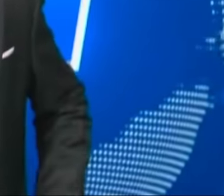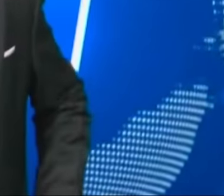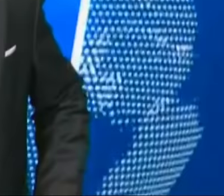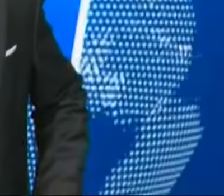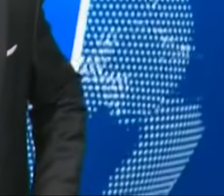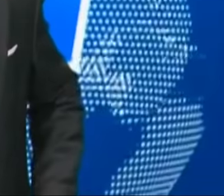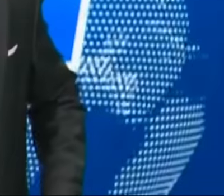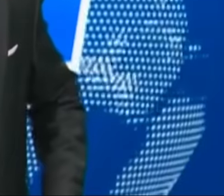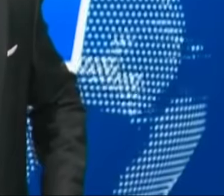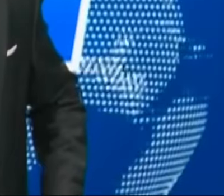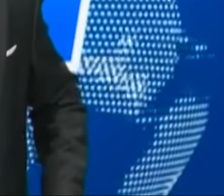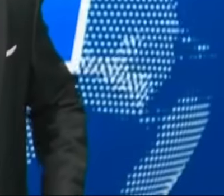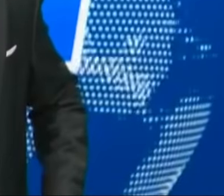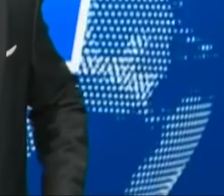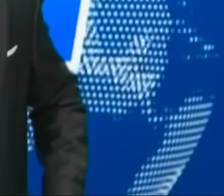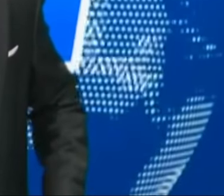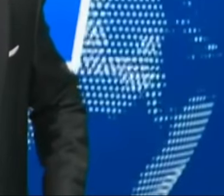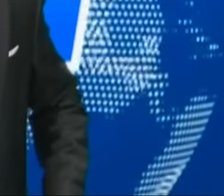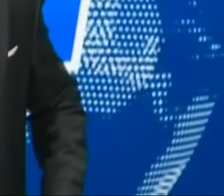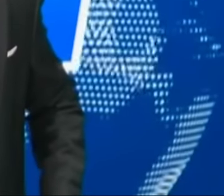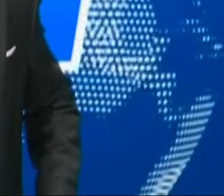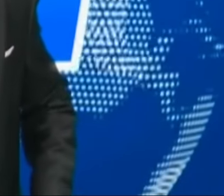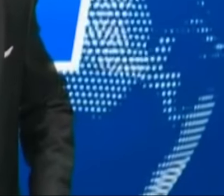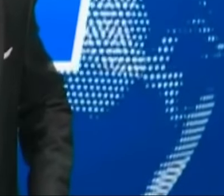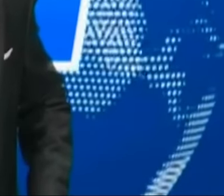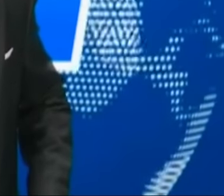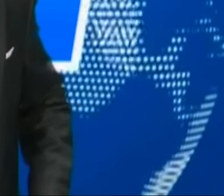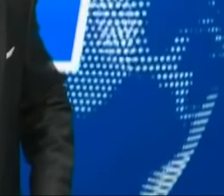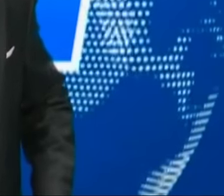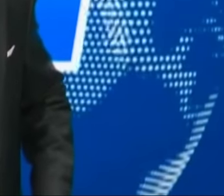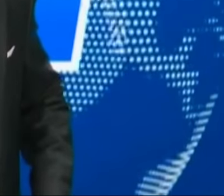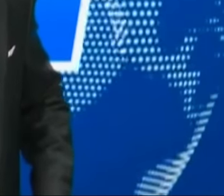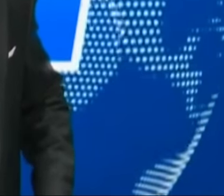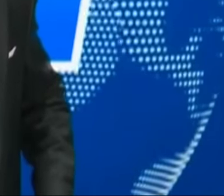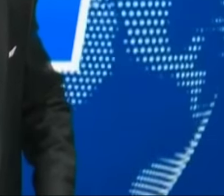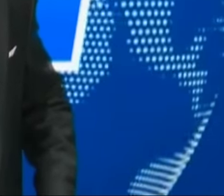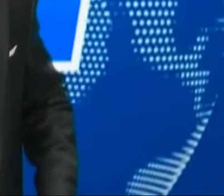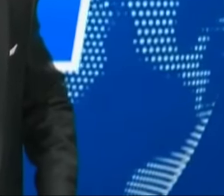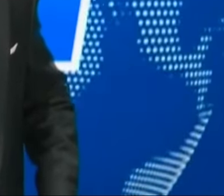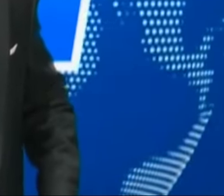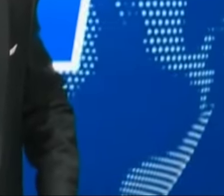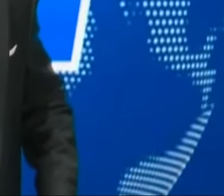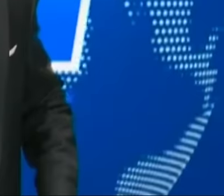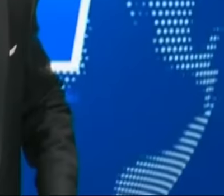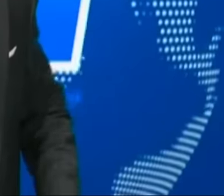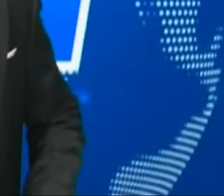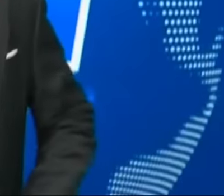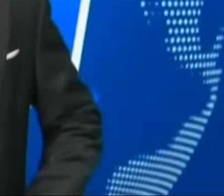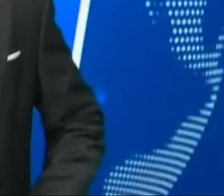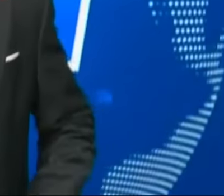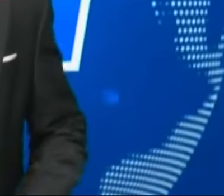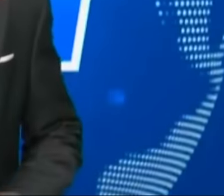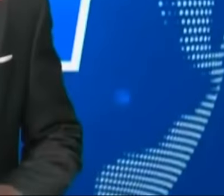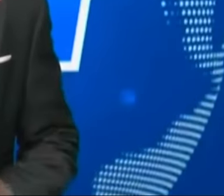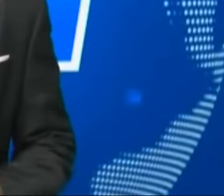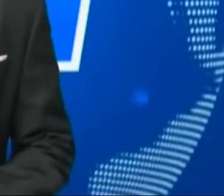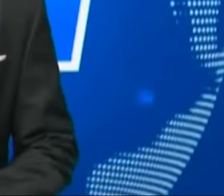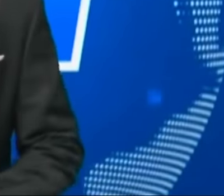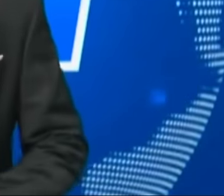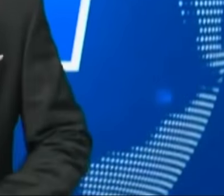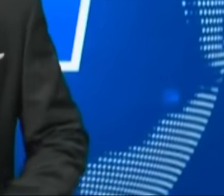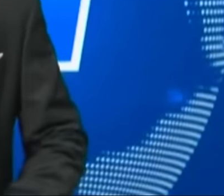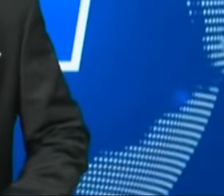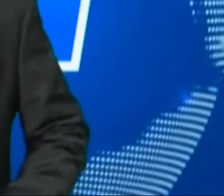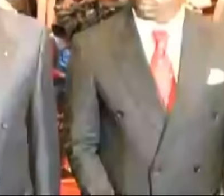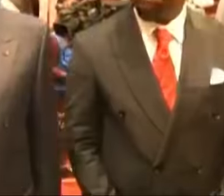des sénateurs et élection du bureau définitif parmi les priorités assignées à ces bureaux provisoires. Plus de précisions avec Sandra